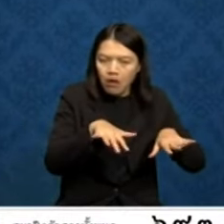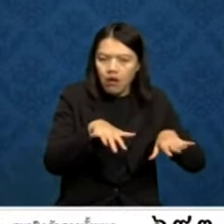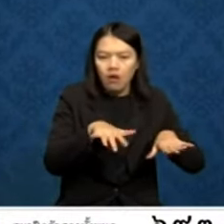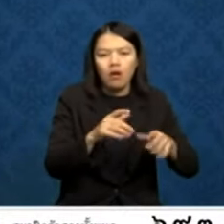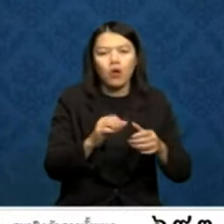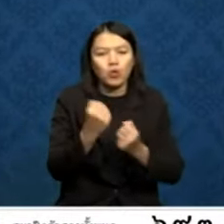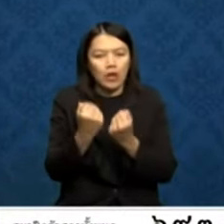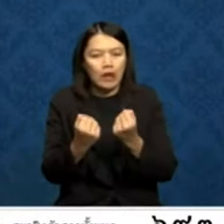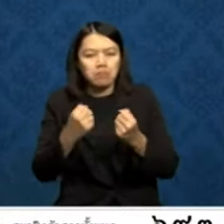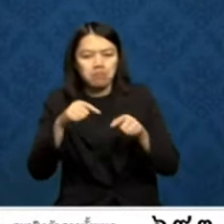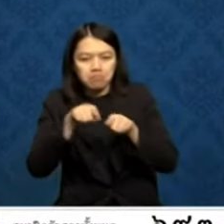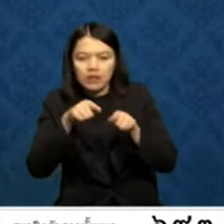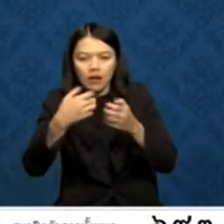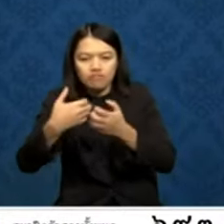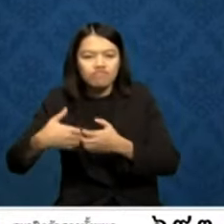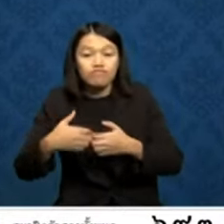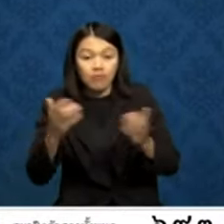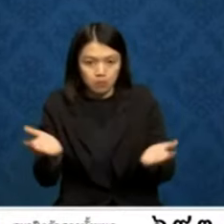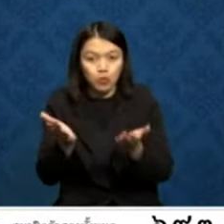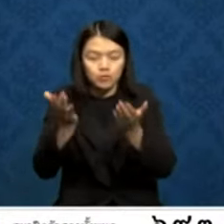เนื่อง